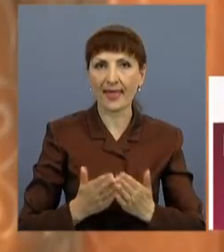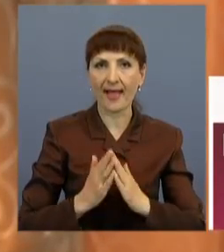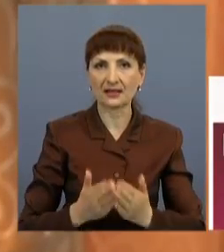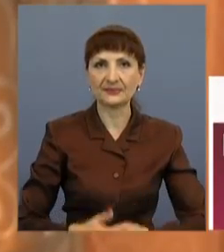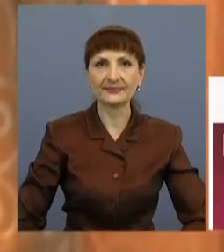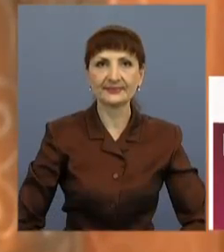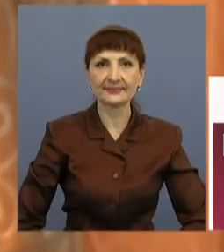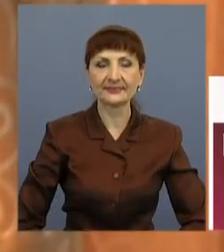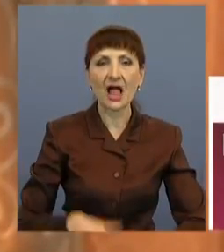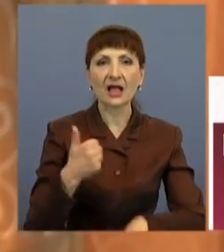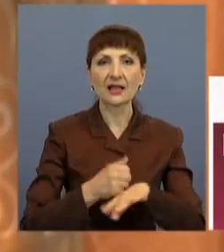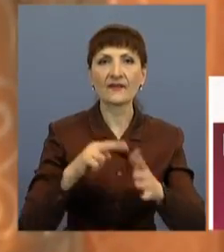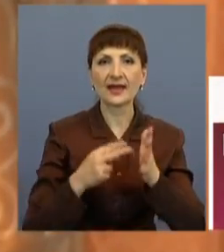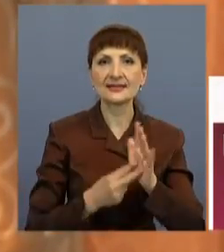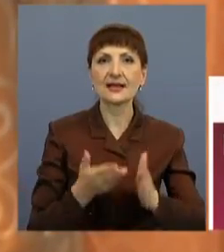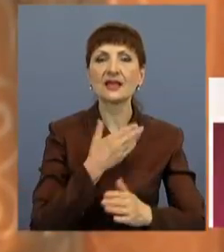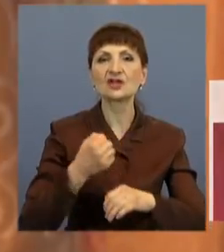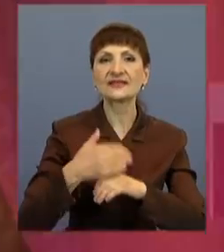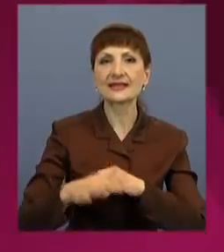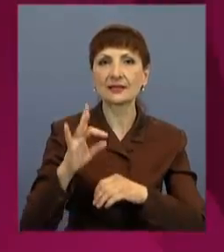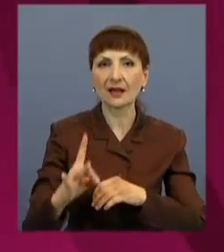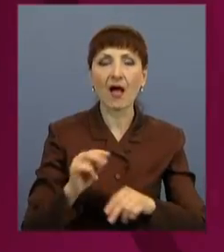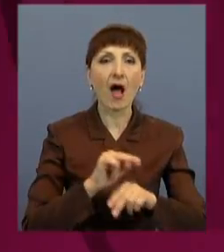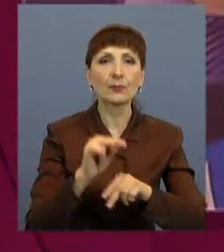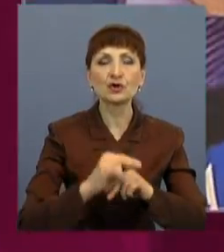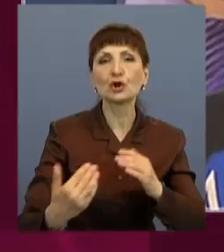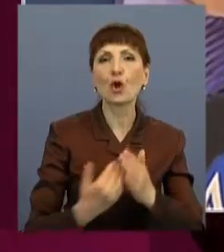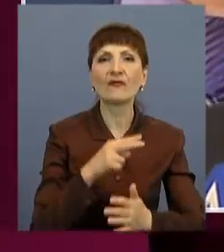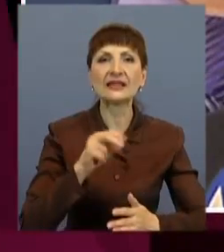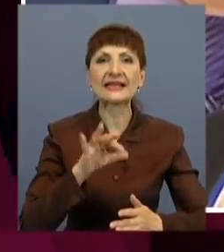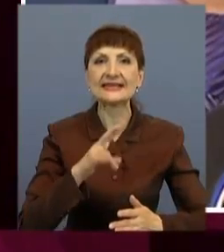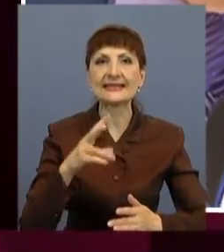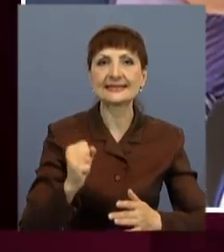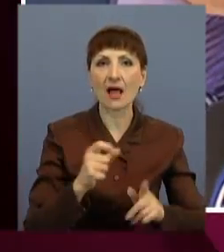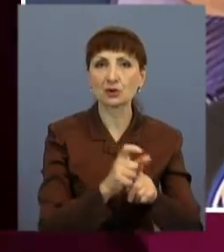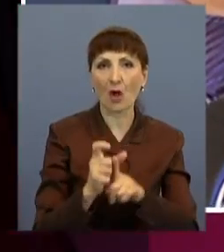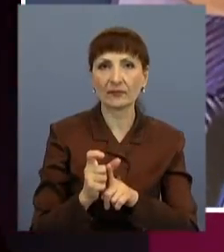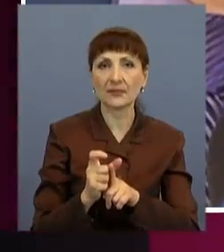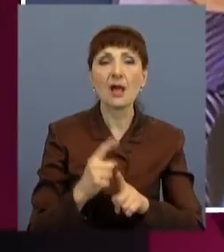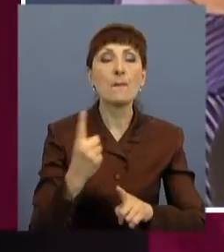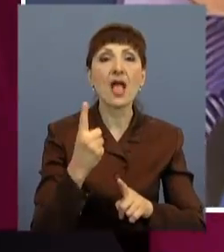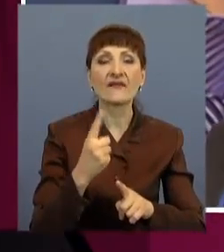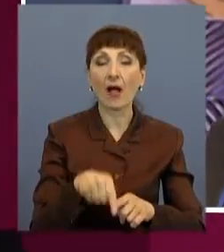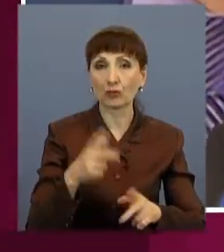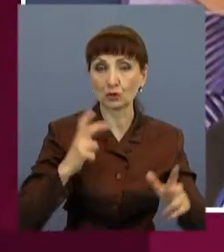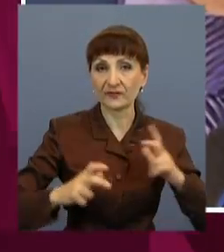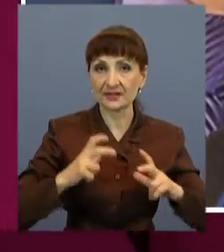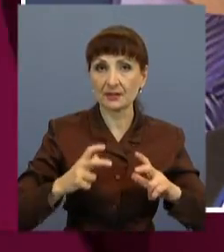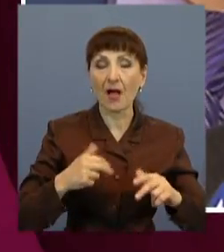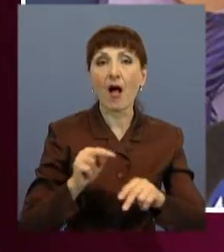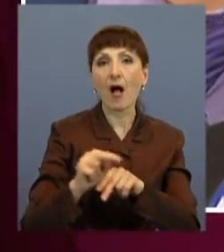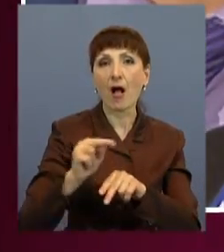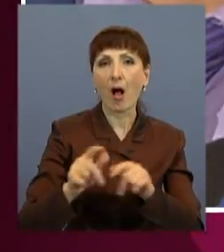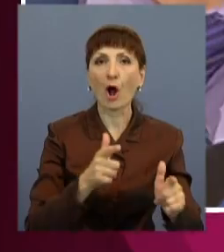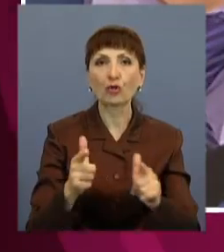пособия. Главная цель нашего центра – обучить новой латинской графике. И в первую очередь, как учебное заведение, готовящее